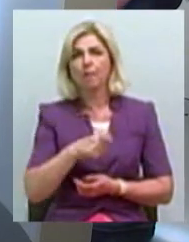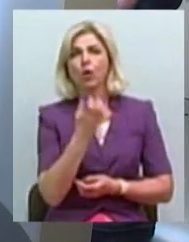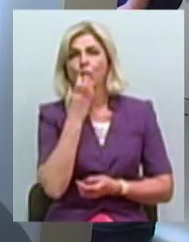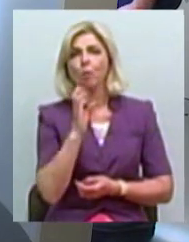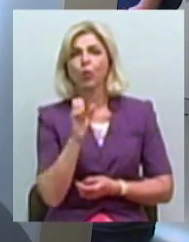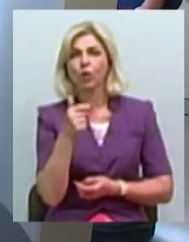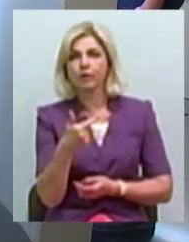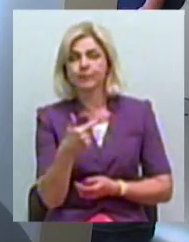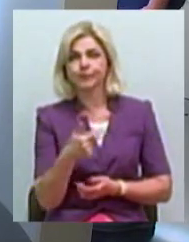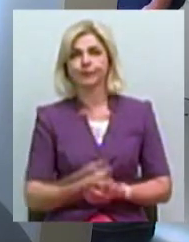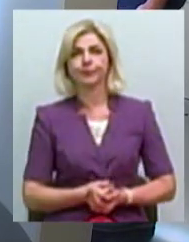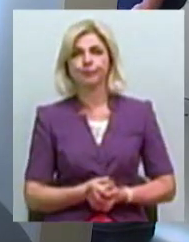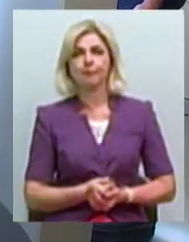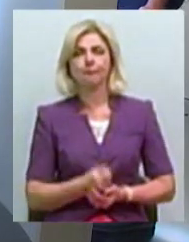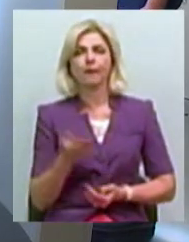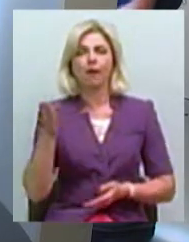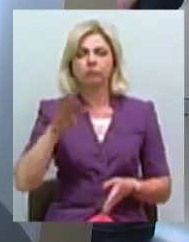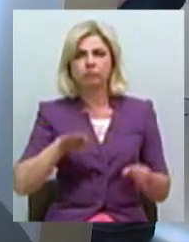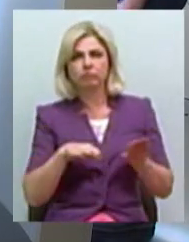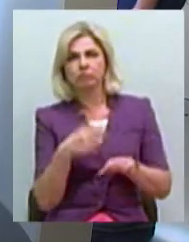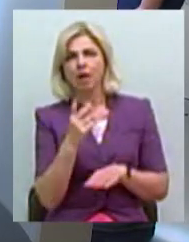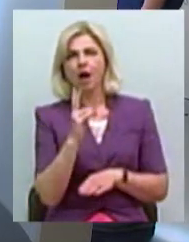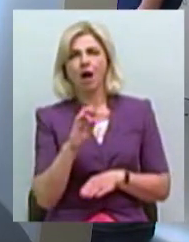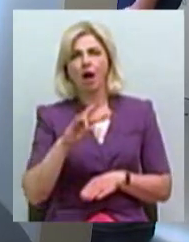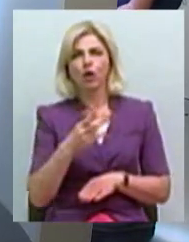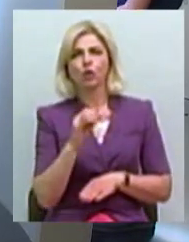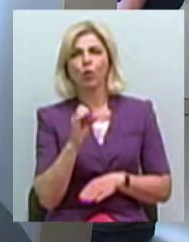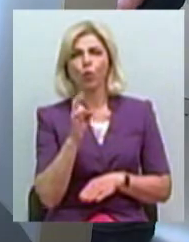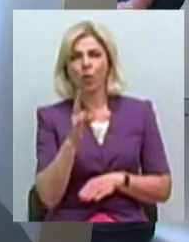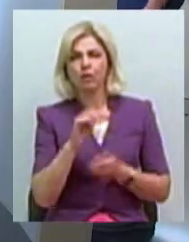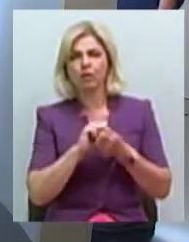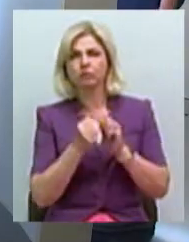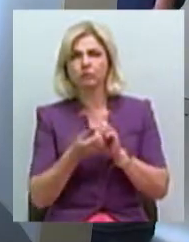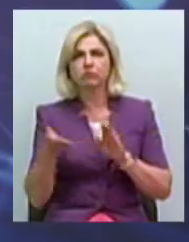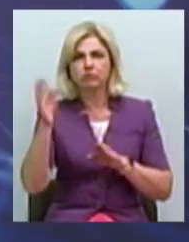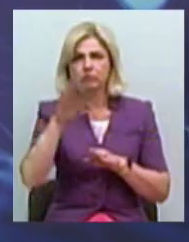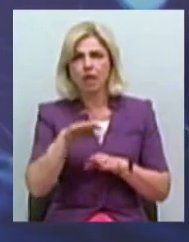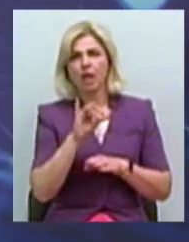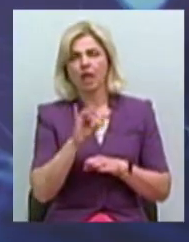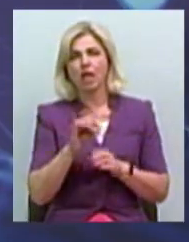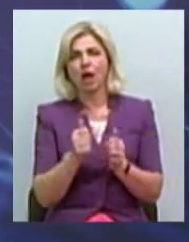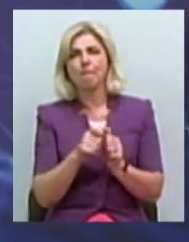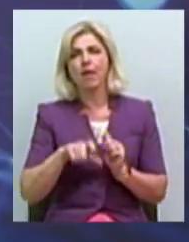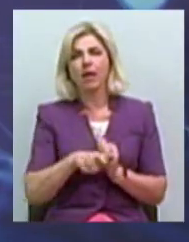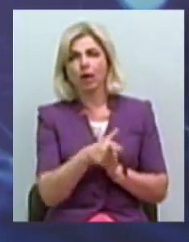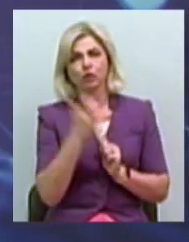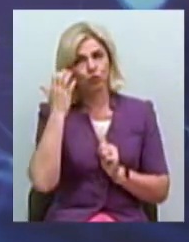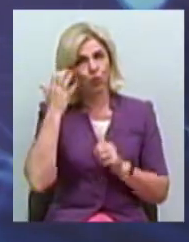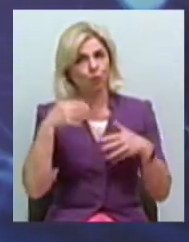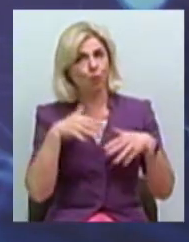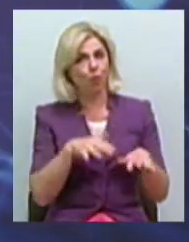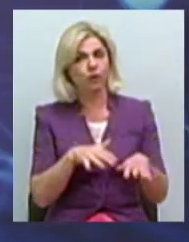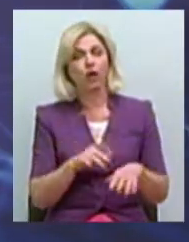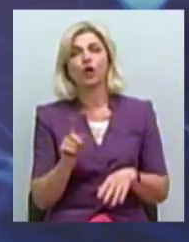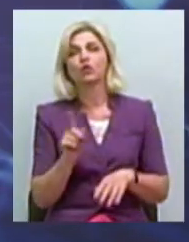своїми каньйонами, порогами. Це узбережжя Чорного моря. От. Що